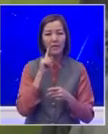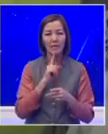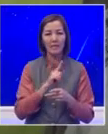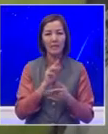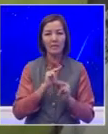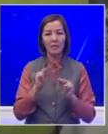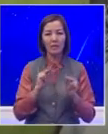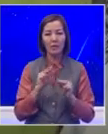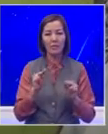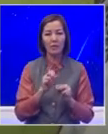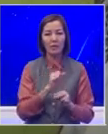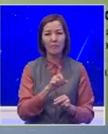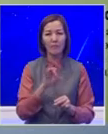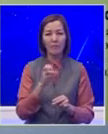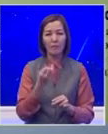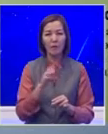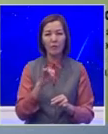ахмета байтурсынова